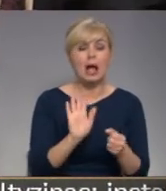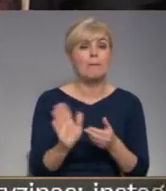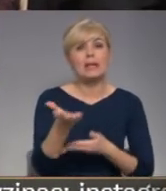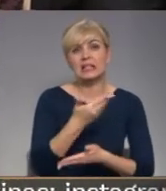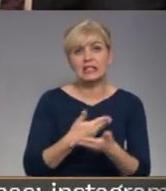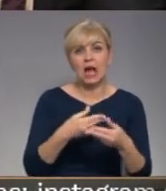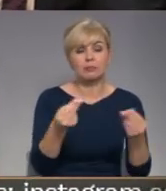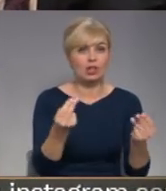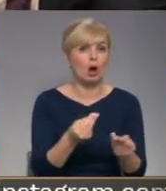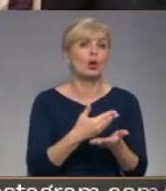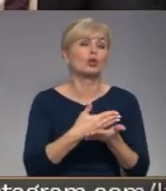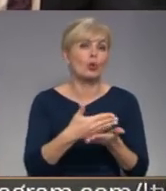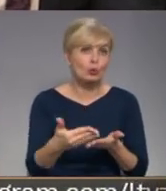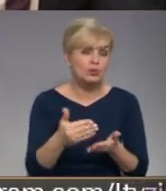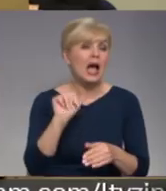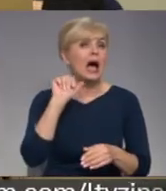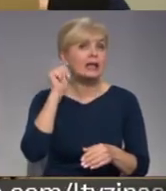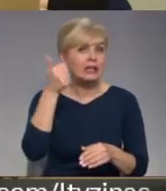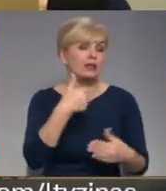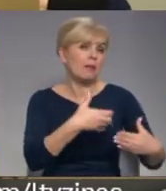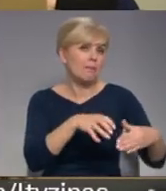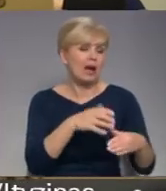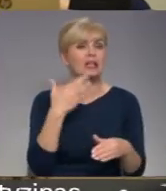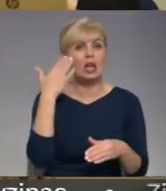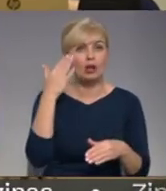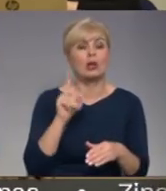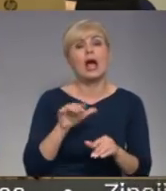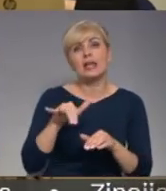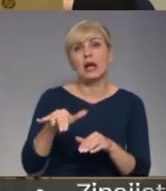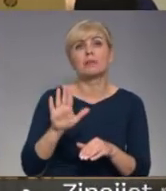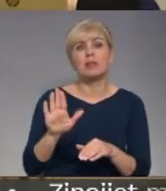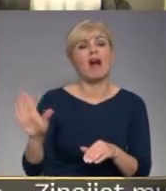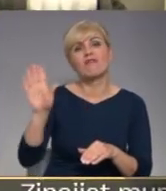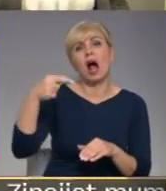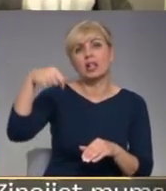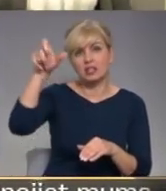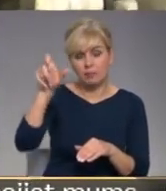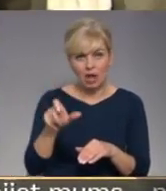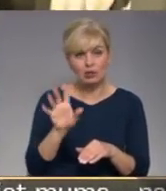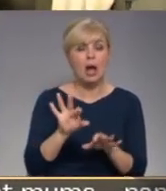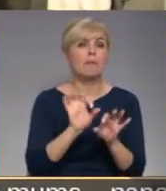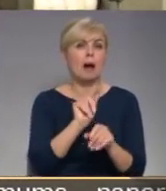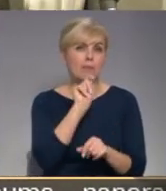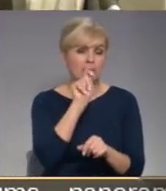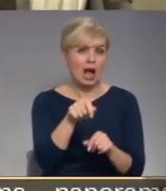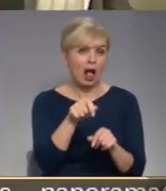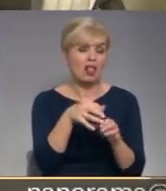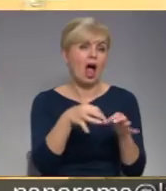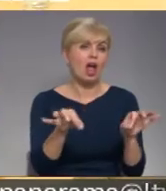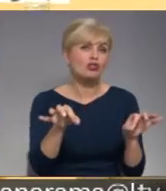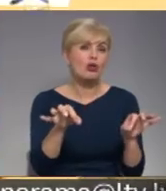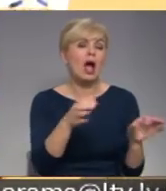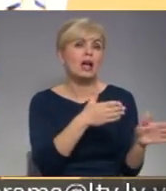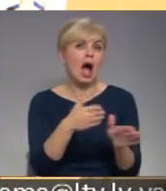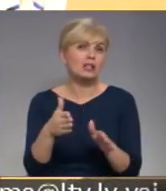līguma turpināsies, bet jau rīt partijas iecerējuši doties pie valsts prezidenta, lai runātu par pielaižu piešķiršanas kārtību.